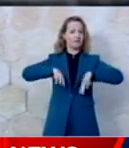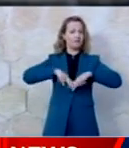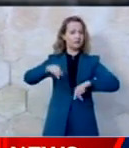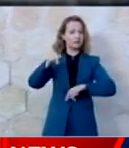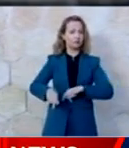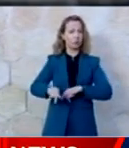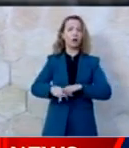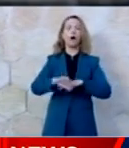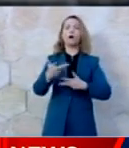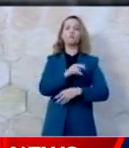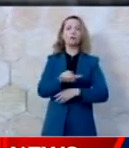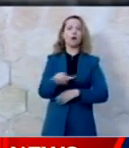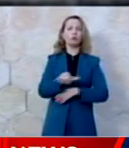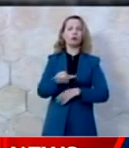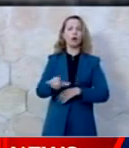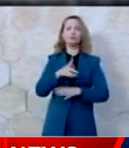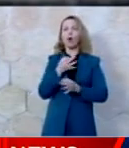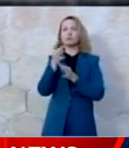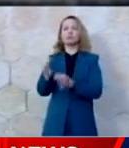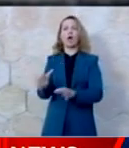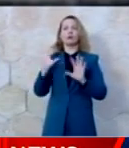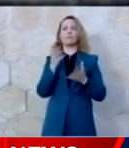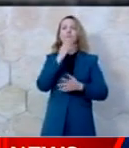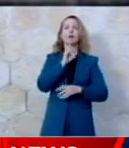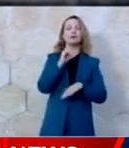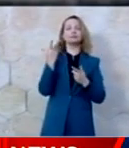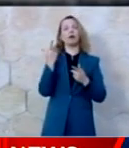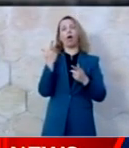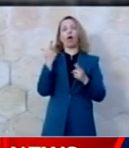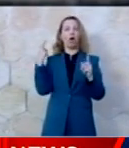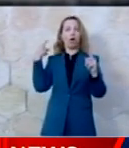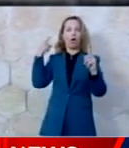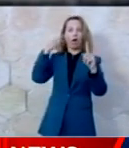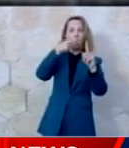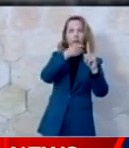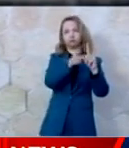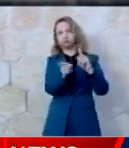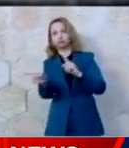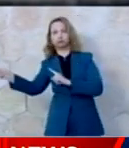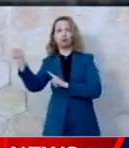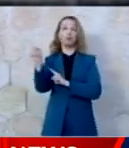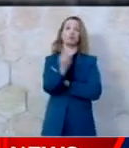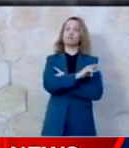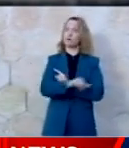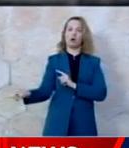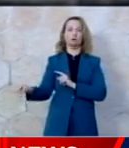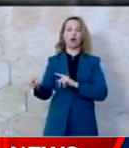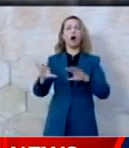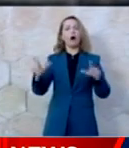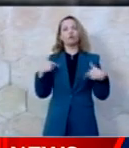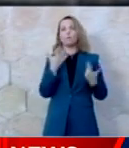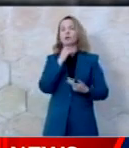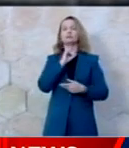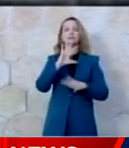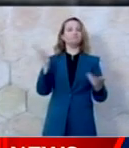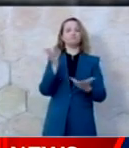τρικυμίες που διαχειρίστηκε για να παραιτηθεί από τους στόχους της. Θα μου ήταν πάρα πολύ εύκολο να έρθω σήμερα και να σας πω μας έτυχαν τόσα πολλά, η